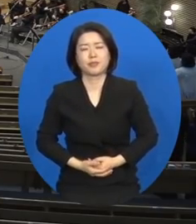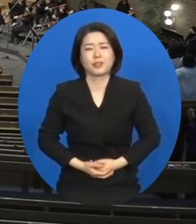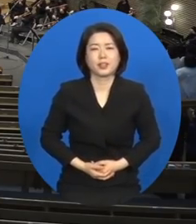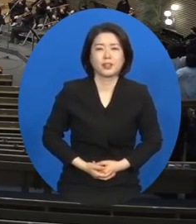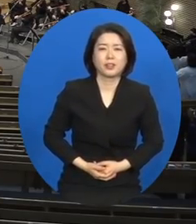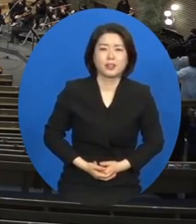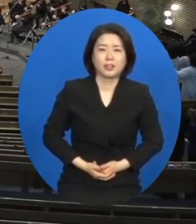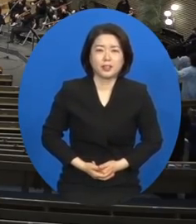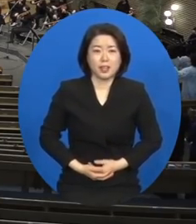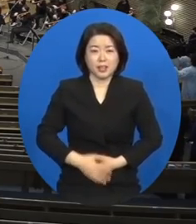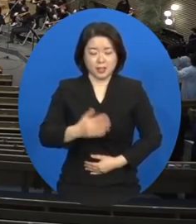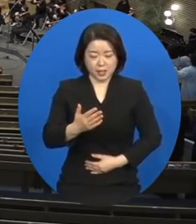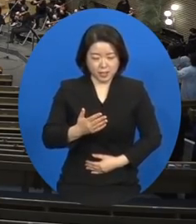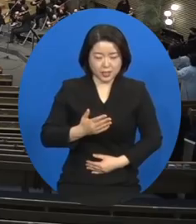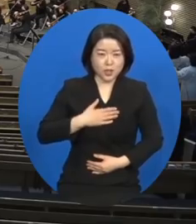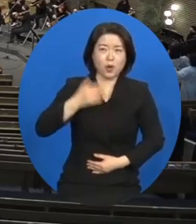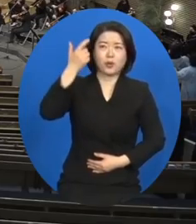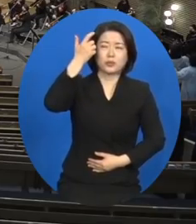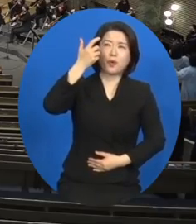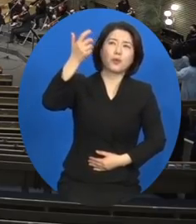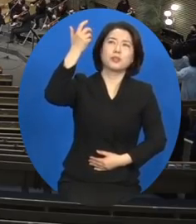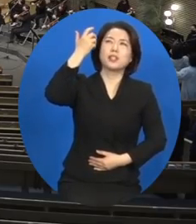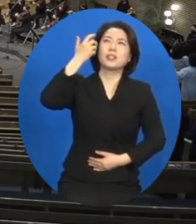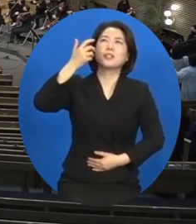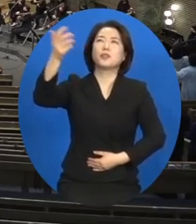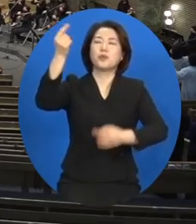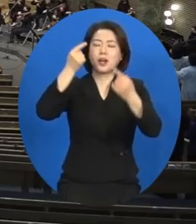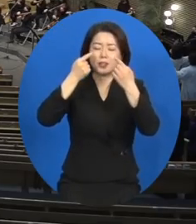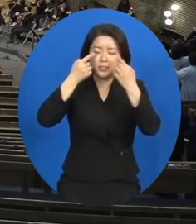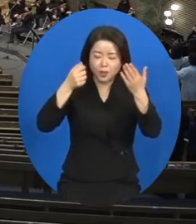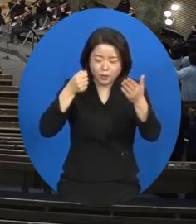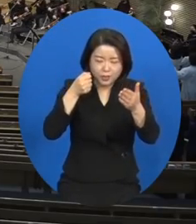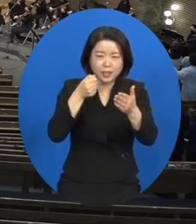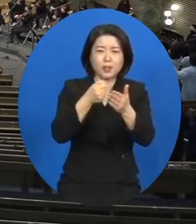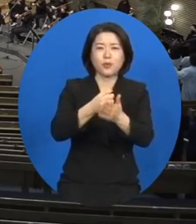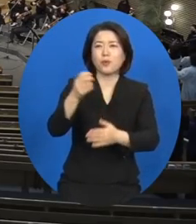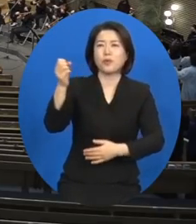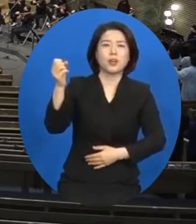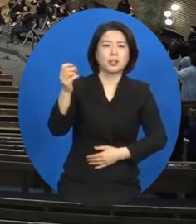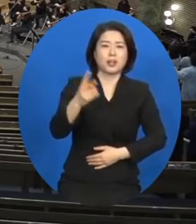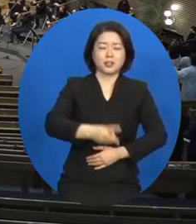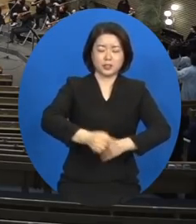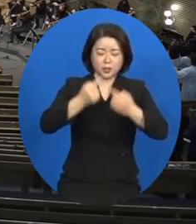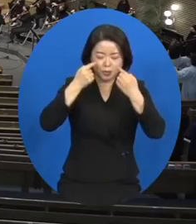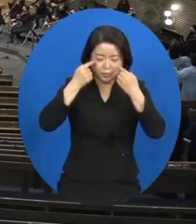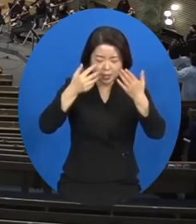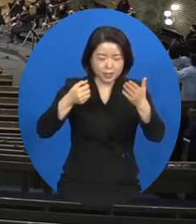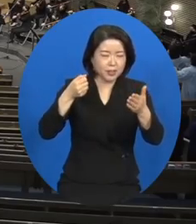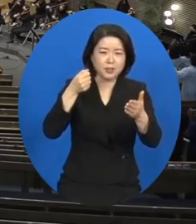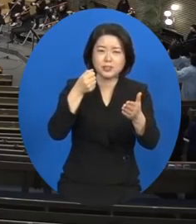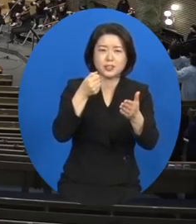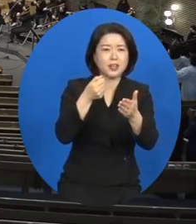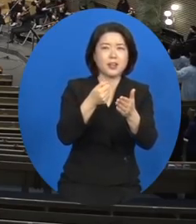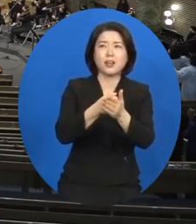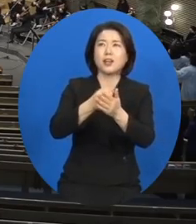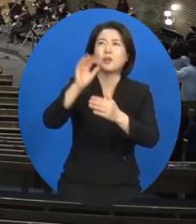확정되고 내 영혼이 확정되고